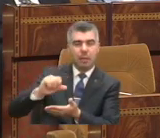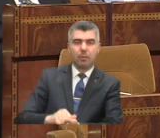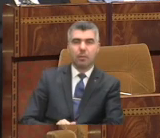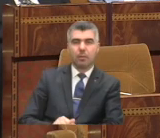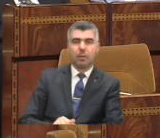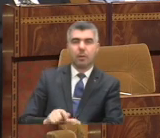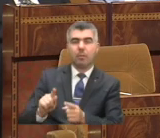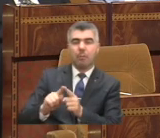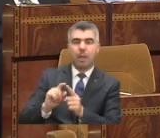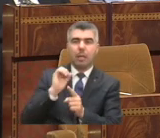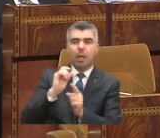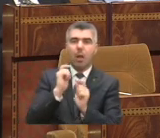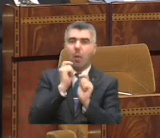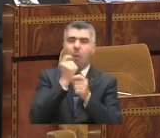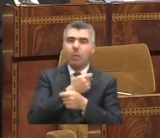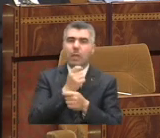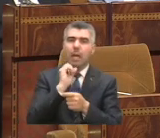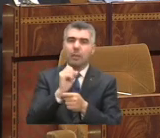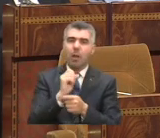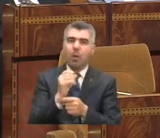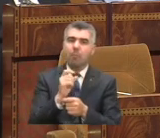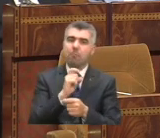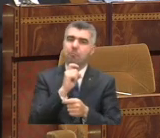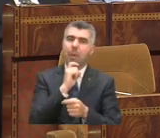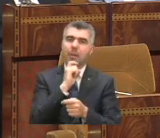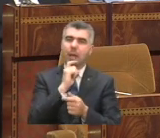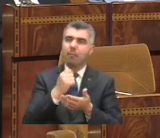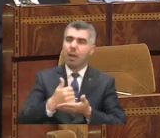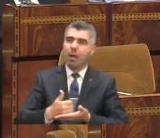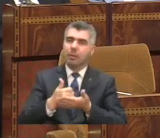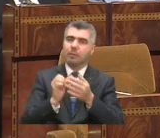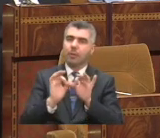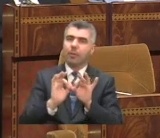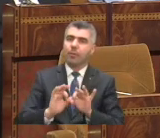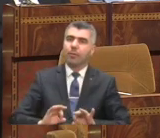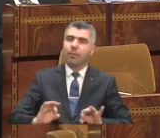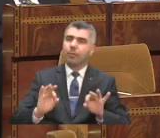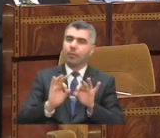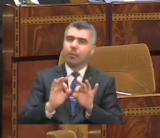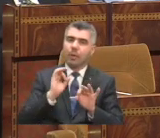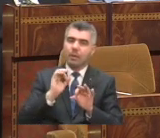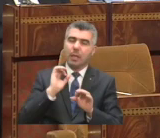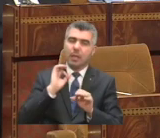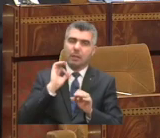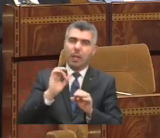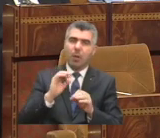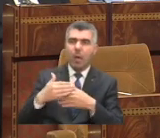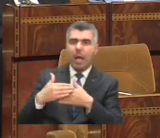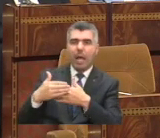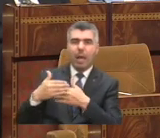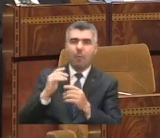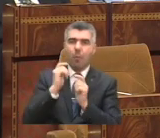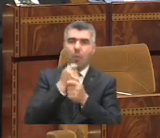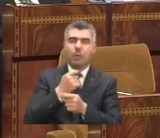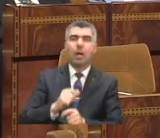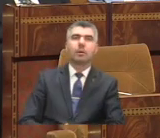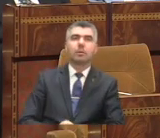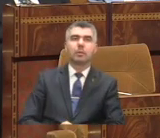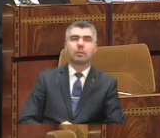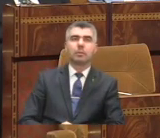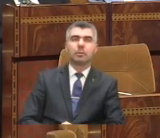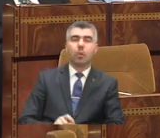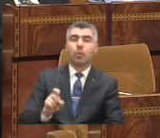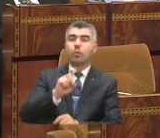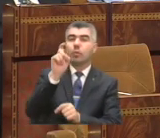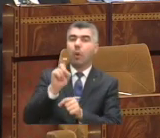المنطقة الشرقية التي لم تحظى بعد باهتمام أكثر، وخاصة إقليم جرادة وإقليم فيجي. لذا نسائلكم